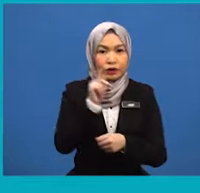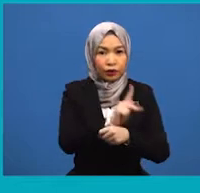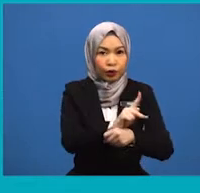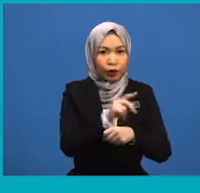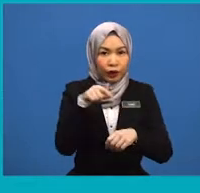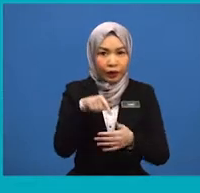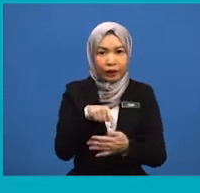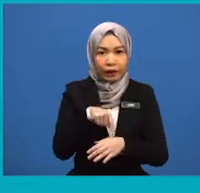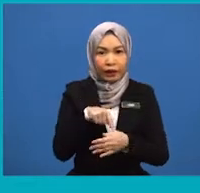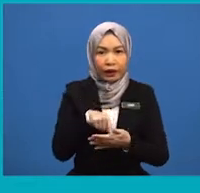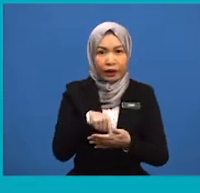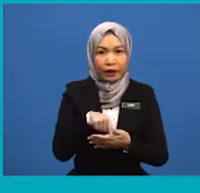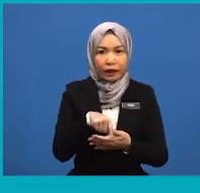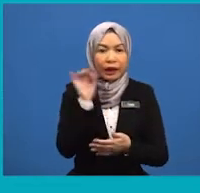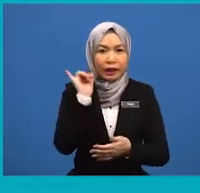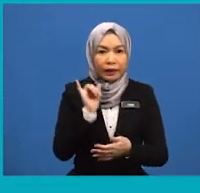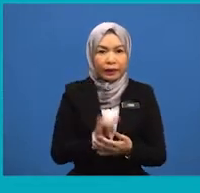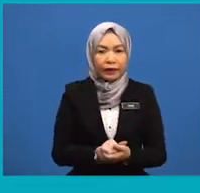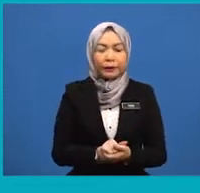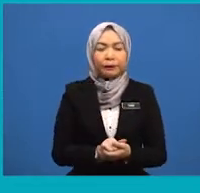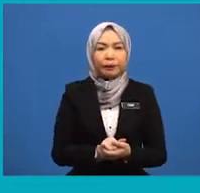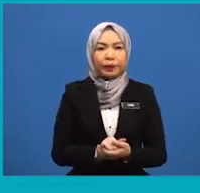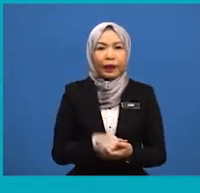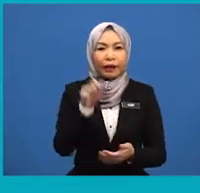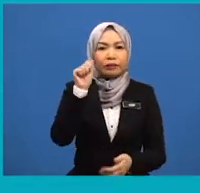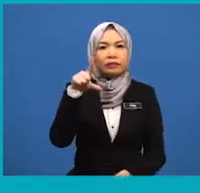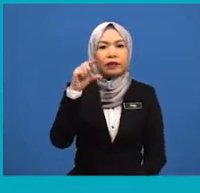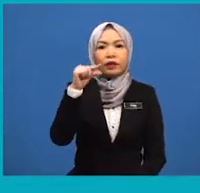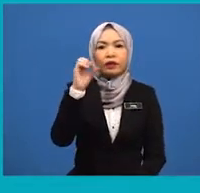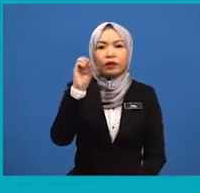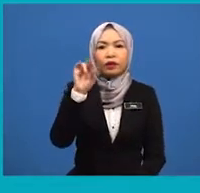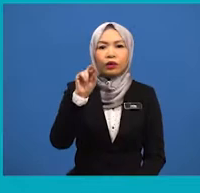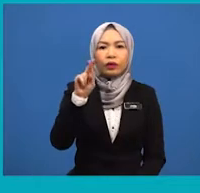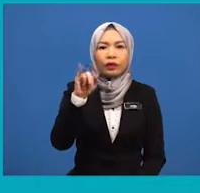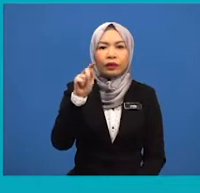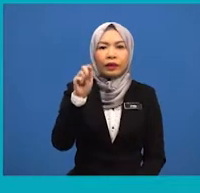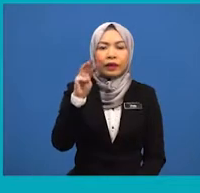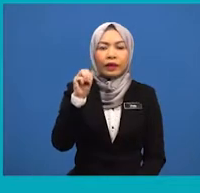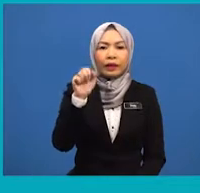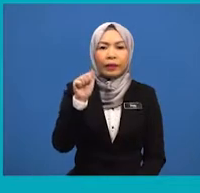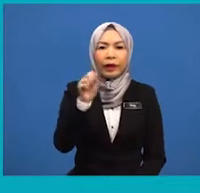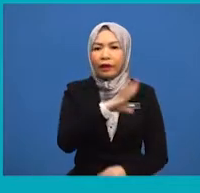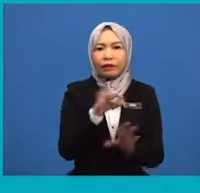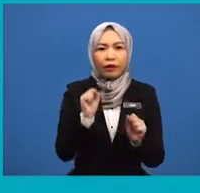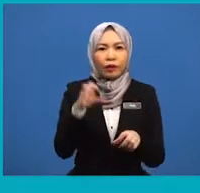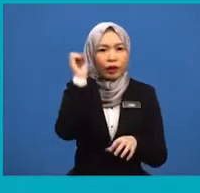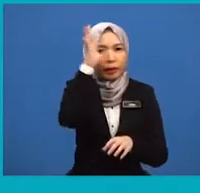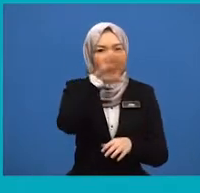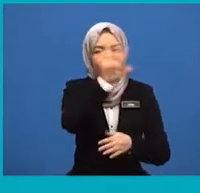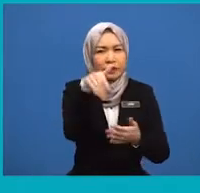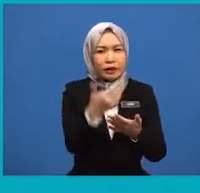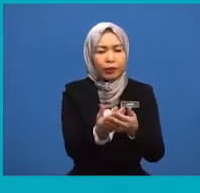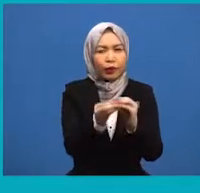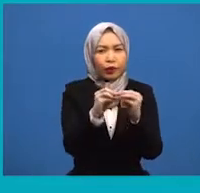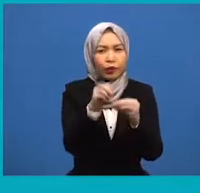Sebenarnya, algoritma tidak memaparkan jumlah semua nombor antara 1 hingga